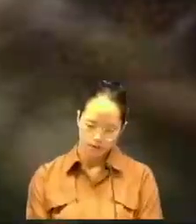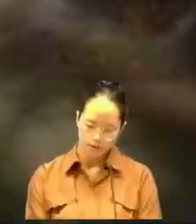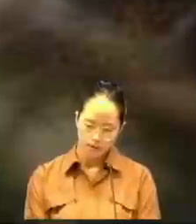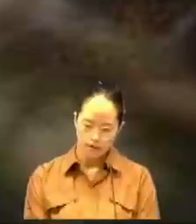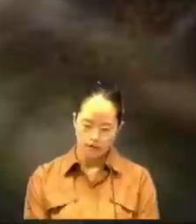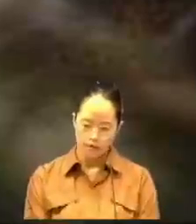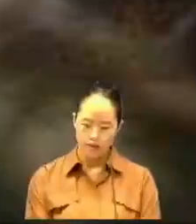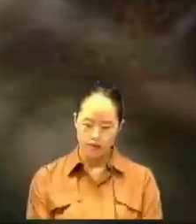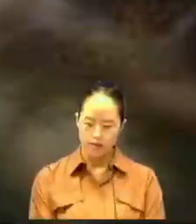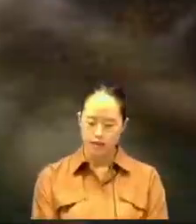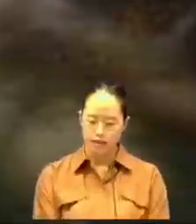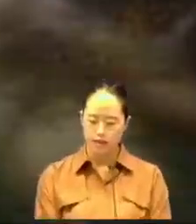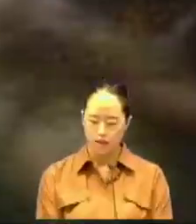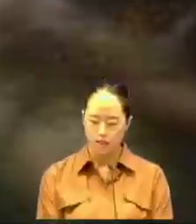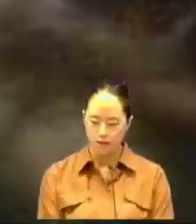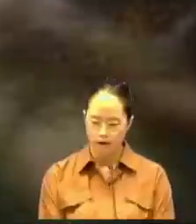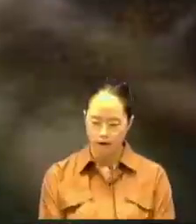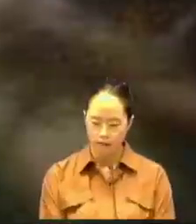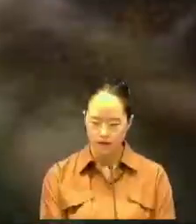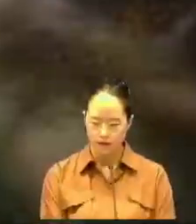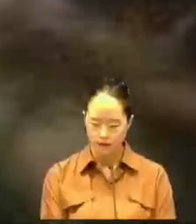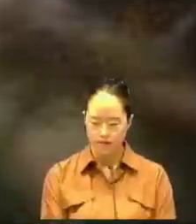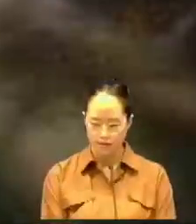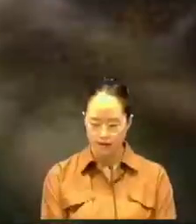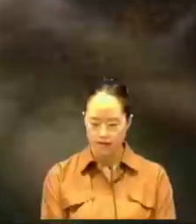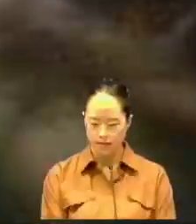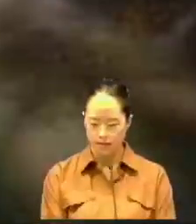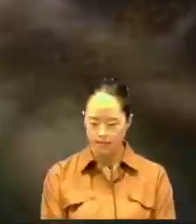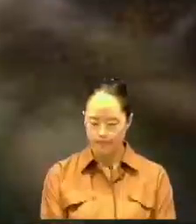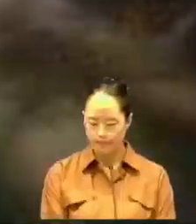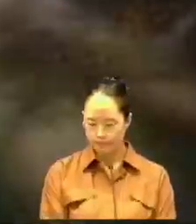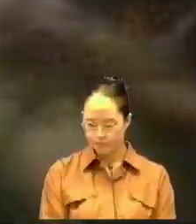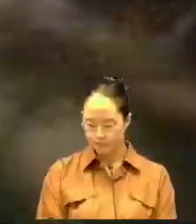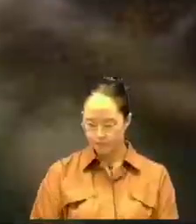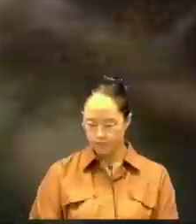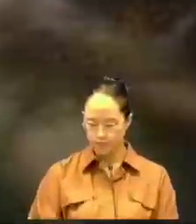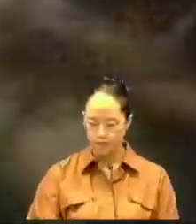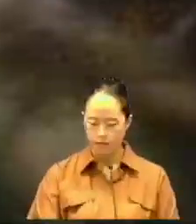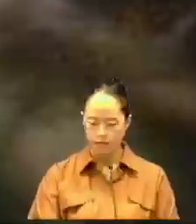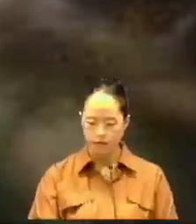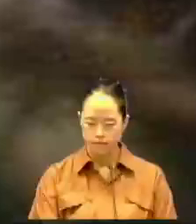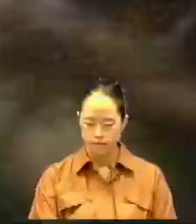个场景，这个人呢站在那里呢，在与神呢在辩论。